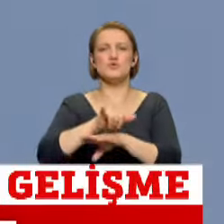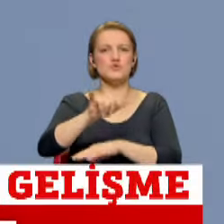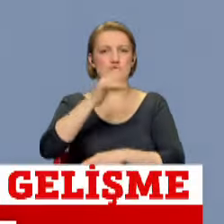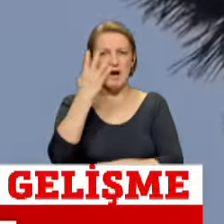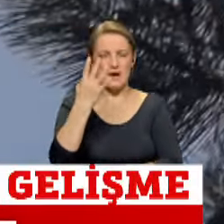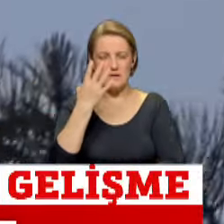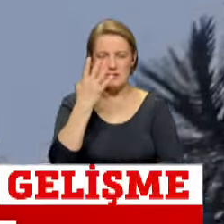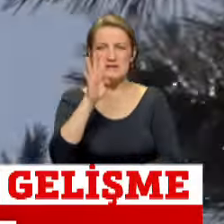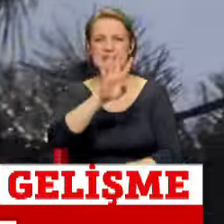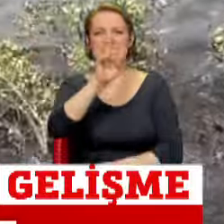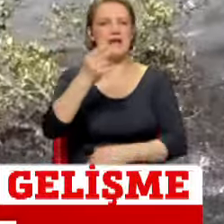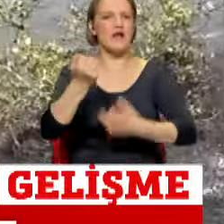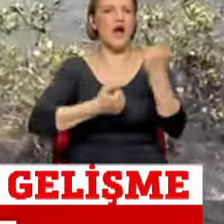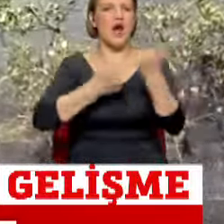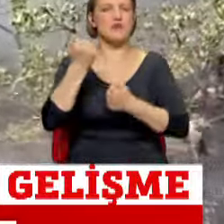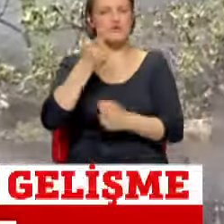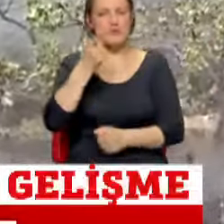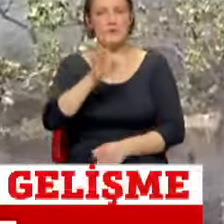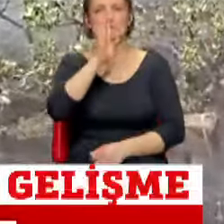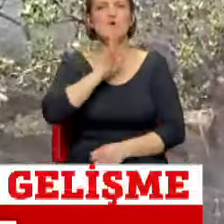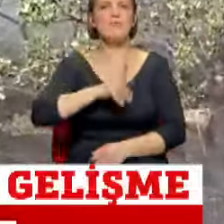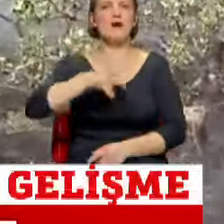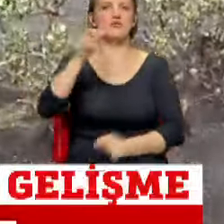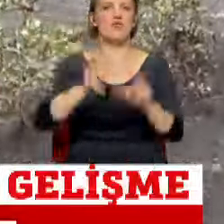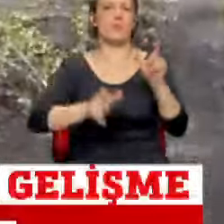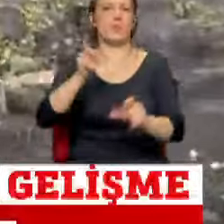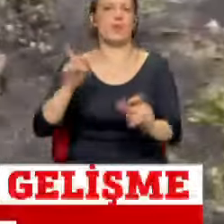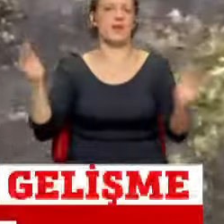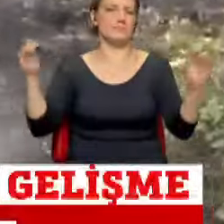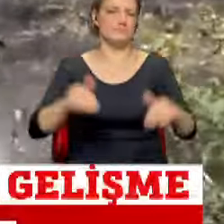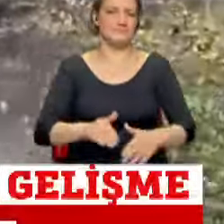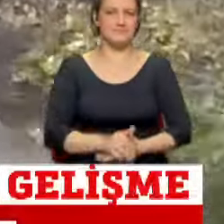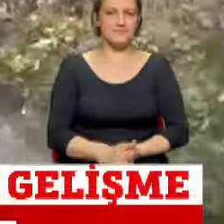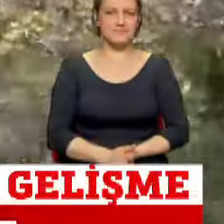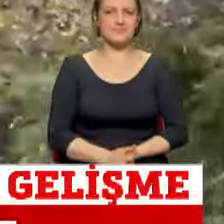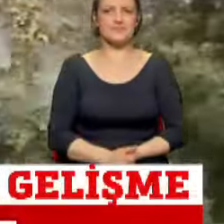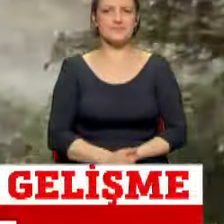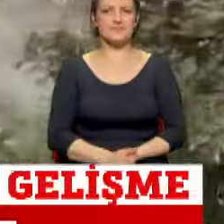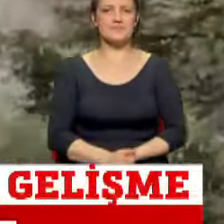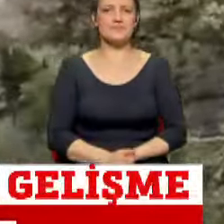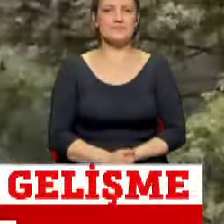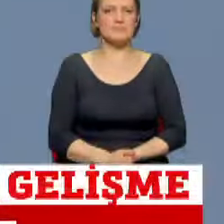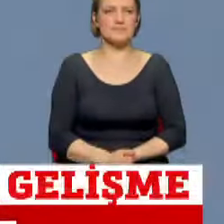arazöz, 48 araç ve yaklaşık 400 personel ulaştırıldı.